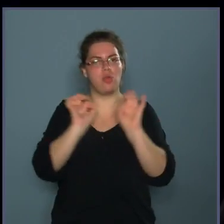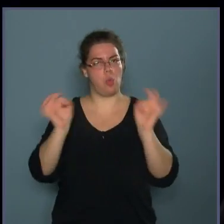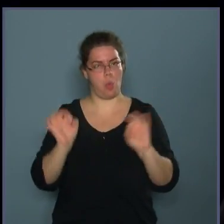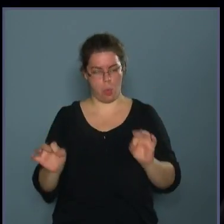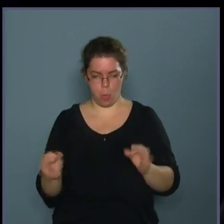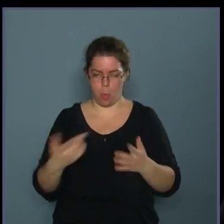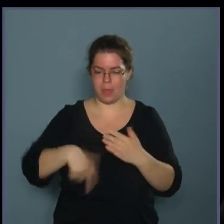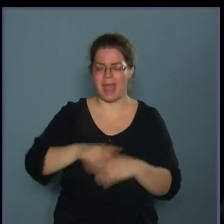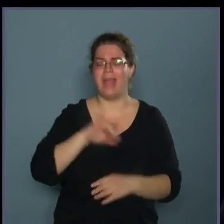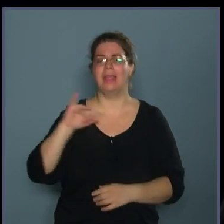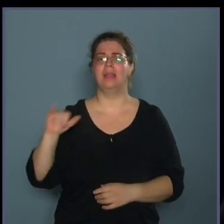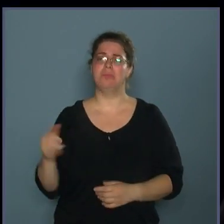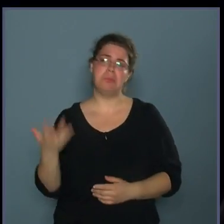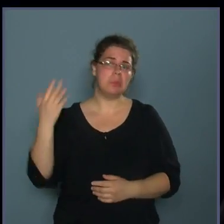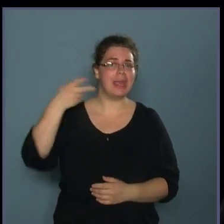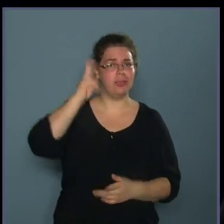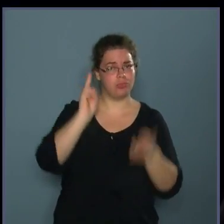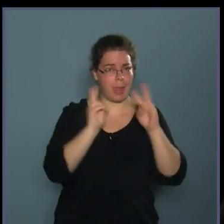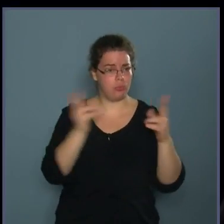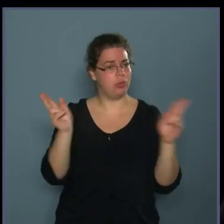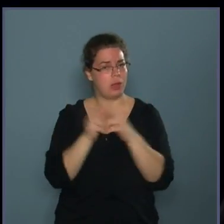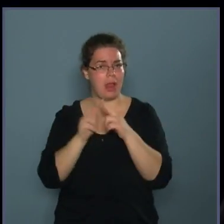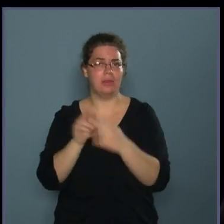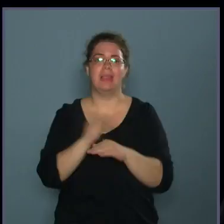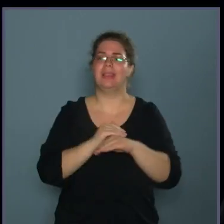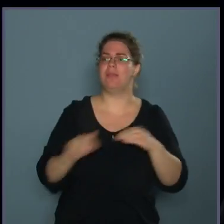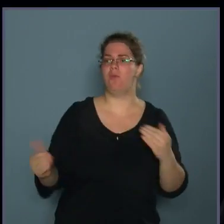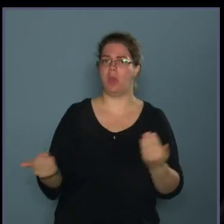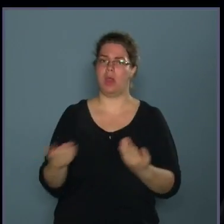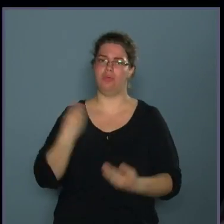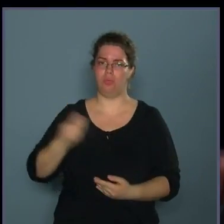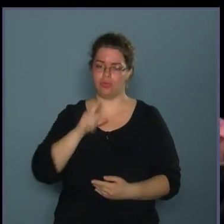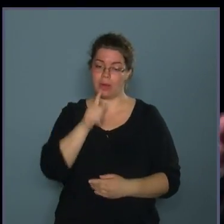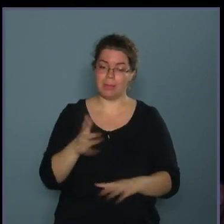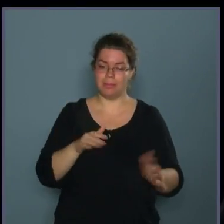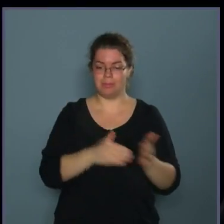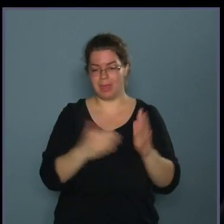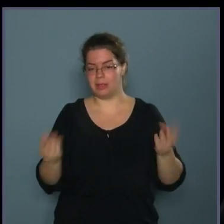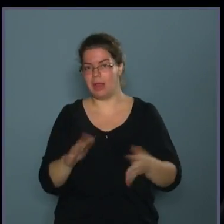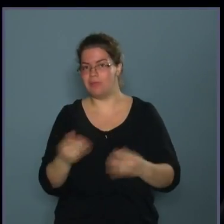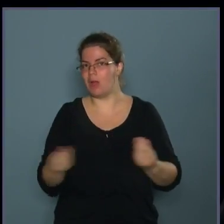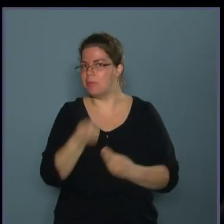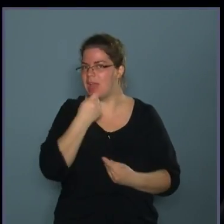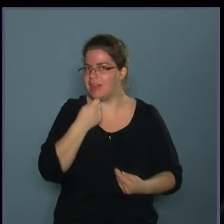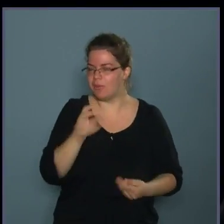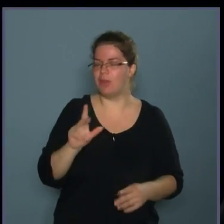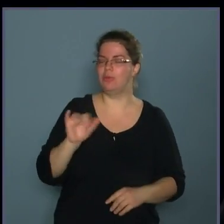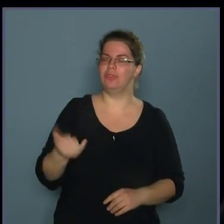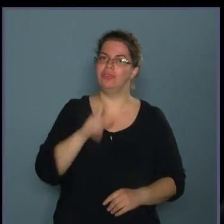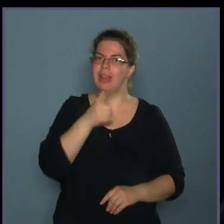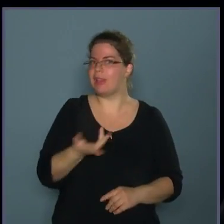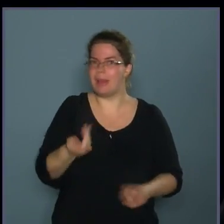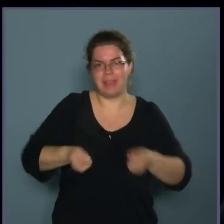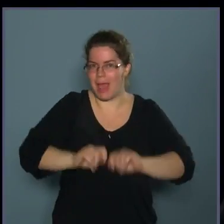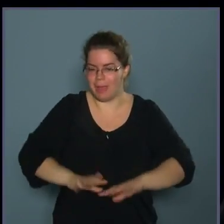teljen. Régi ismerősökkel találkoztok, színvonalas műsorban lesz részletek, még talán valami ennivaló is kerül, hogyha nem zárul a